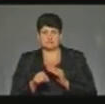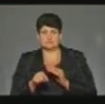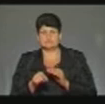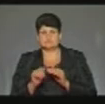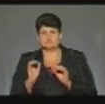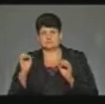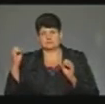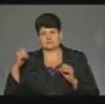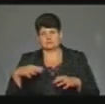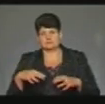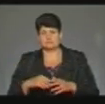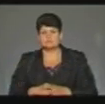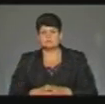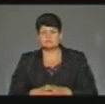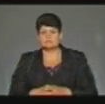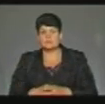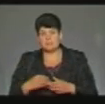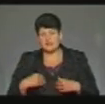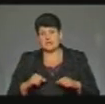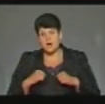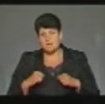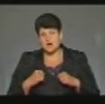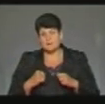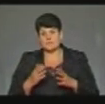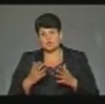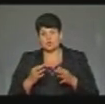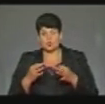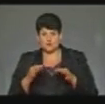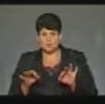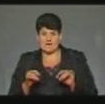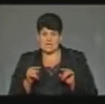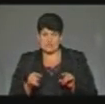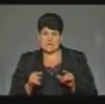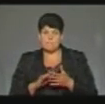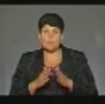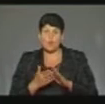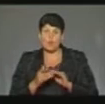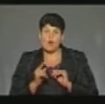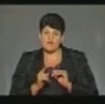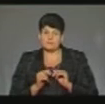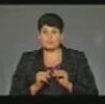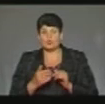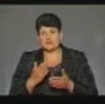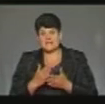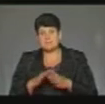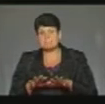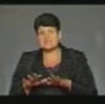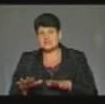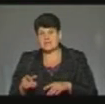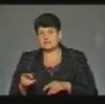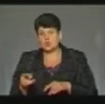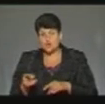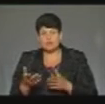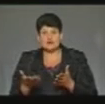за участі пішоходів. Тобто ми намагаємося, якщо дозволяють там, скажімо, умови ще, тому що в нас є деякі такі місця в Тернополі,